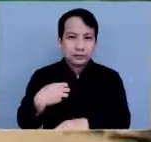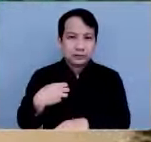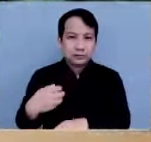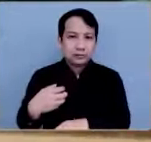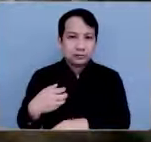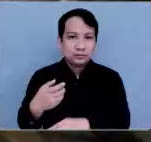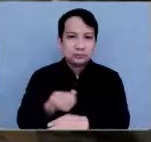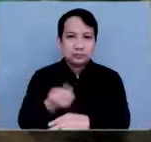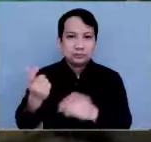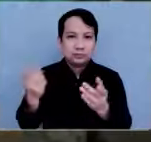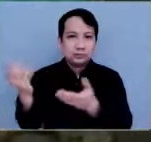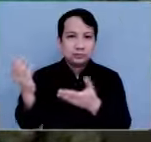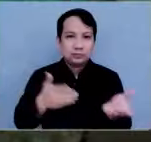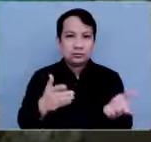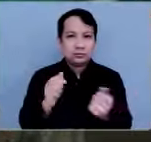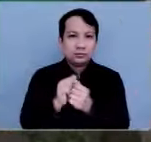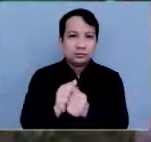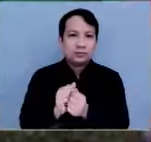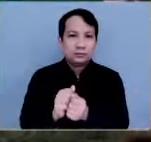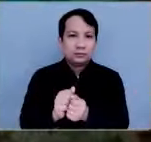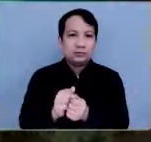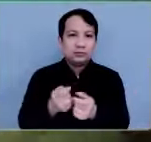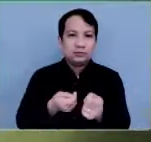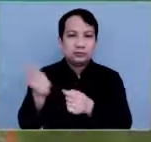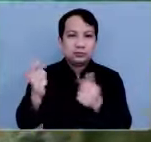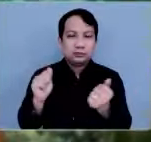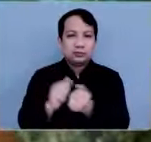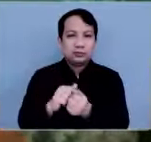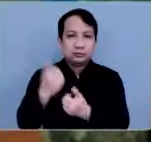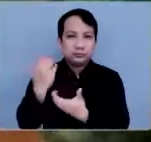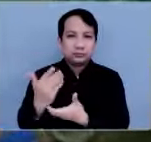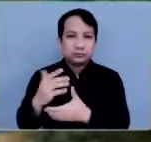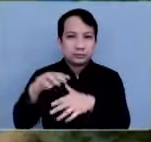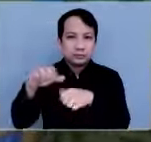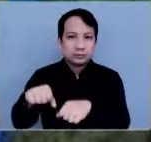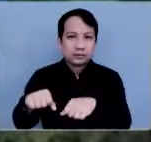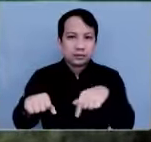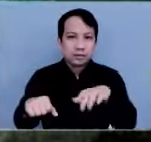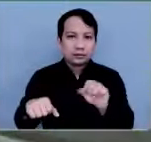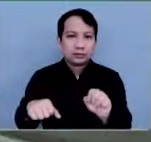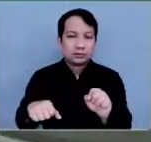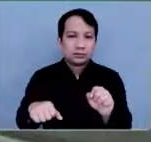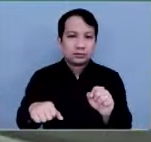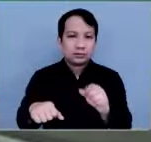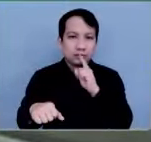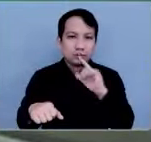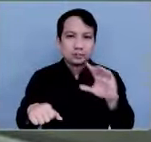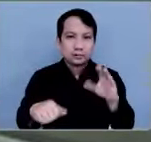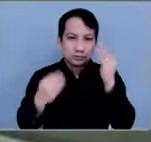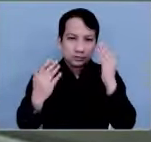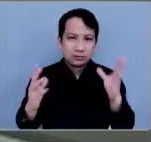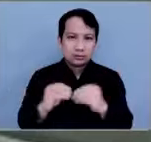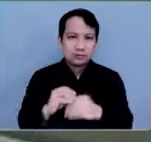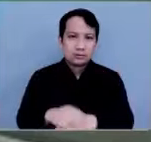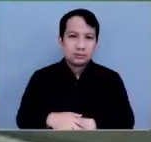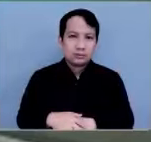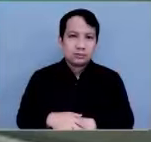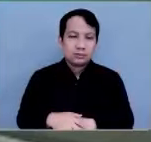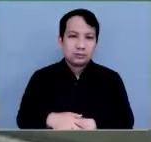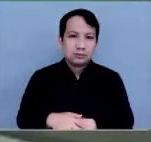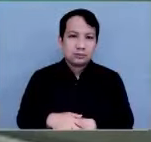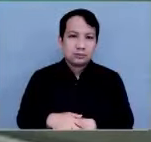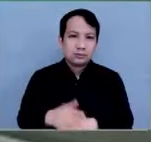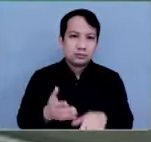pulis at gamit na sa kog compound matapos makuha si Kiboy yun naman ang pangako namin na agag ah nawala na